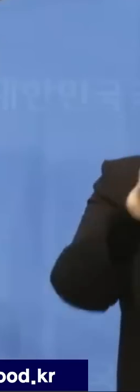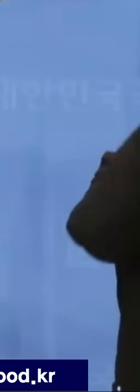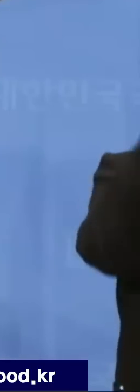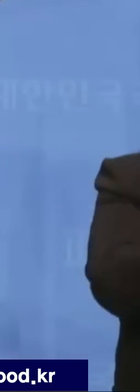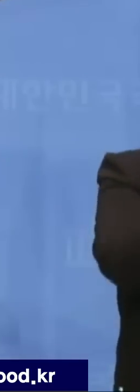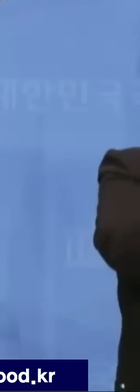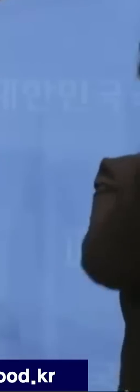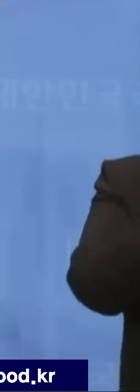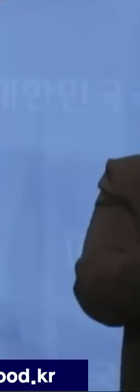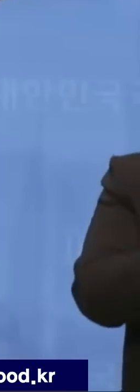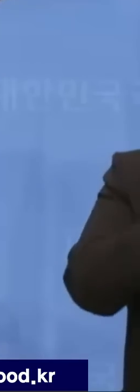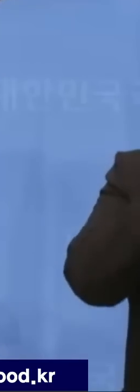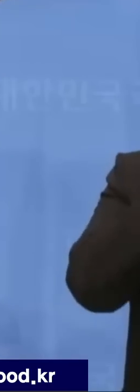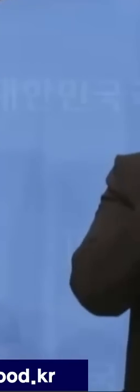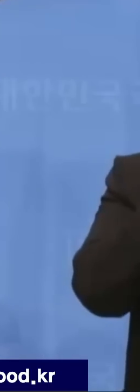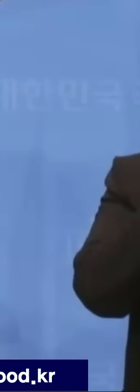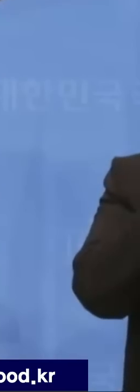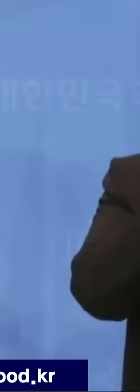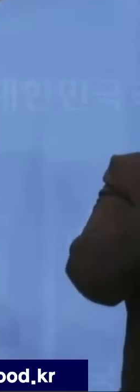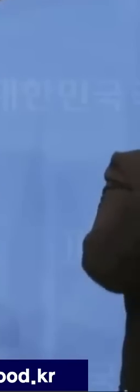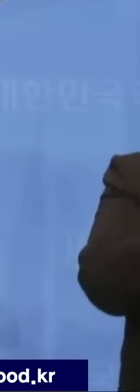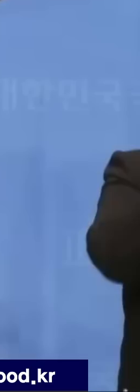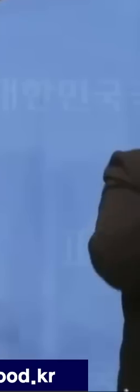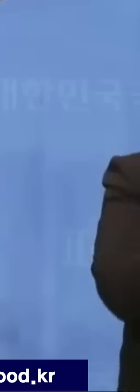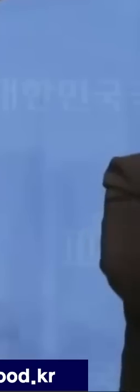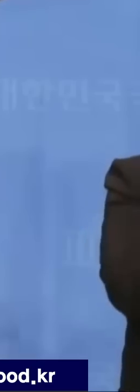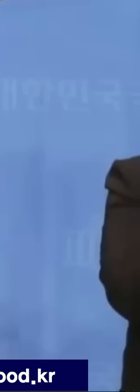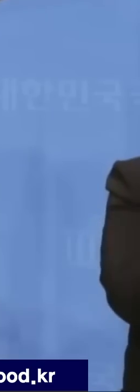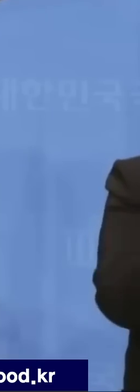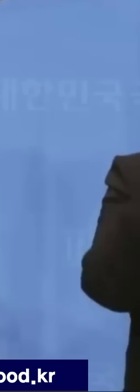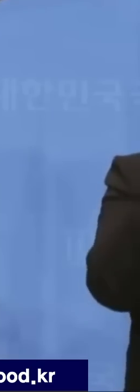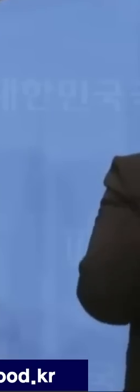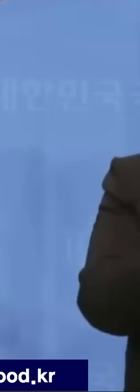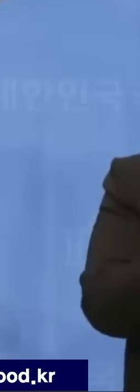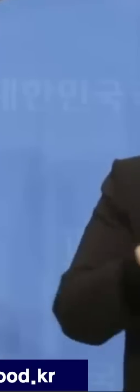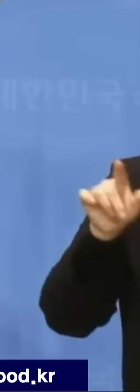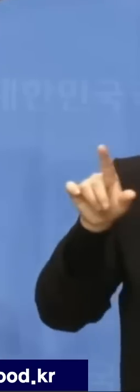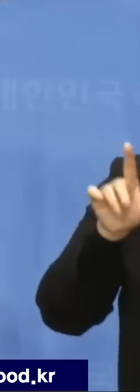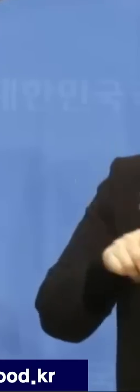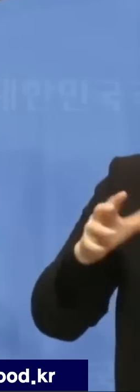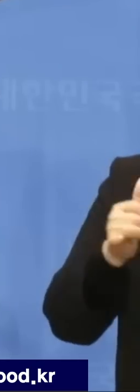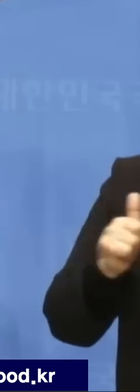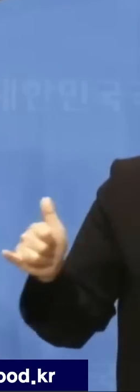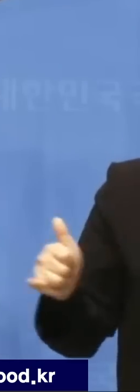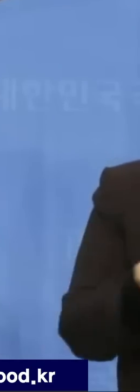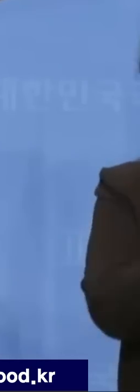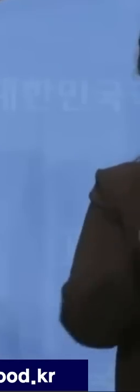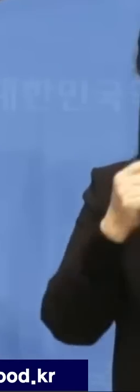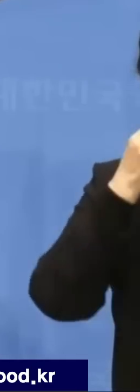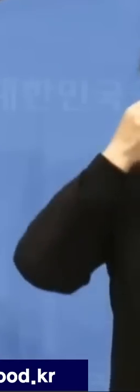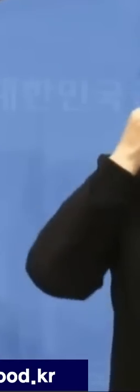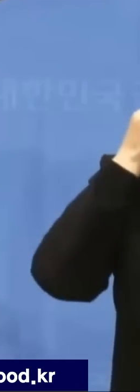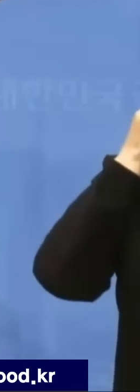대해서 진짜로 잘못된 결정을 하게 된다라고 하면 그때는 국민들이 절대로 용서하지 않을